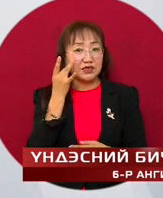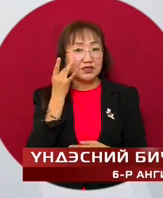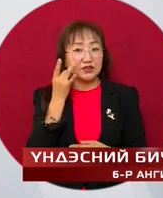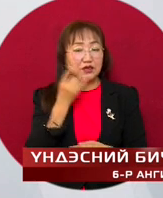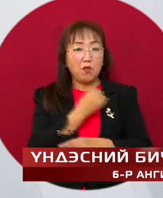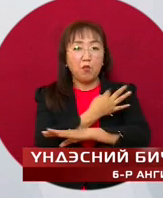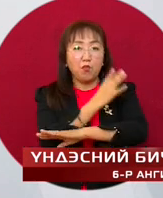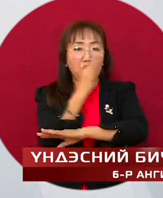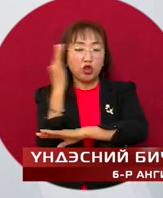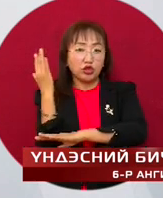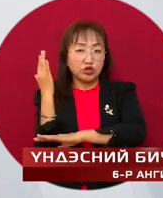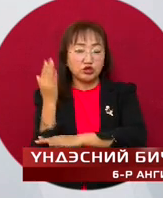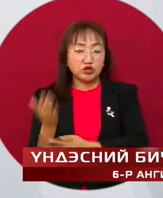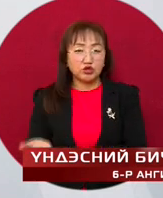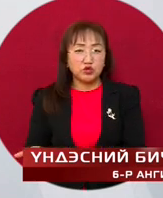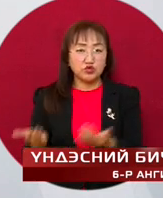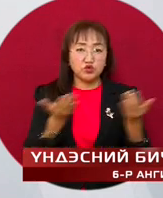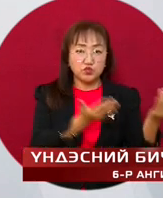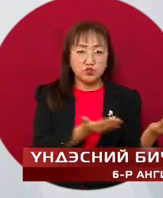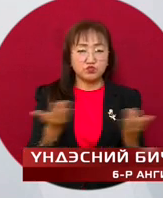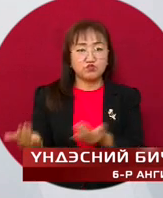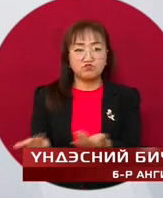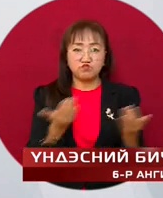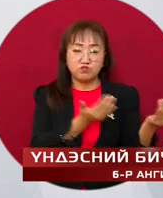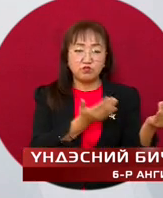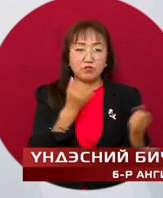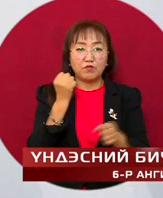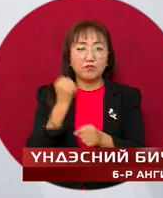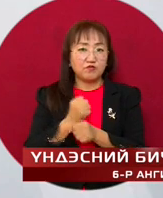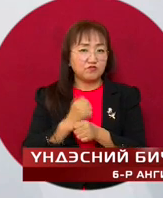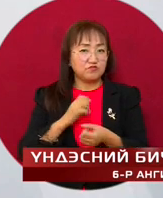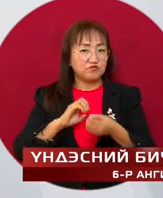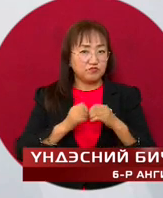мод зөөх ажил хийх болж гинэ.